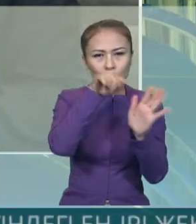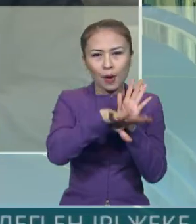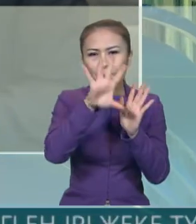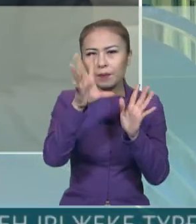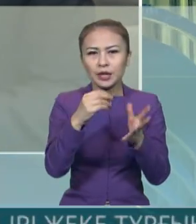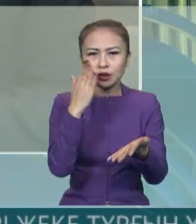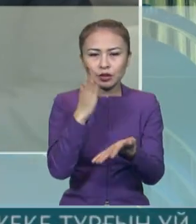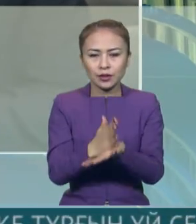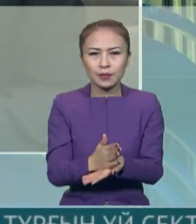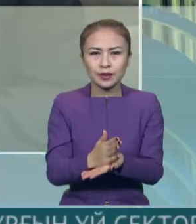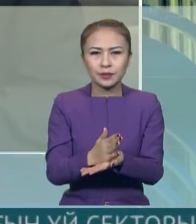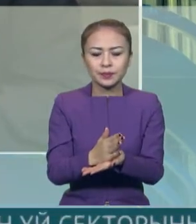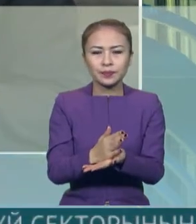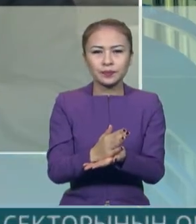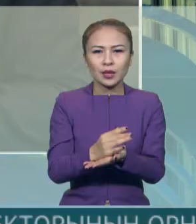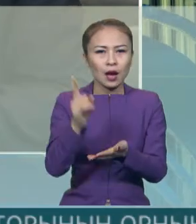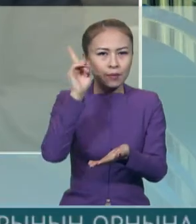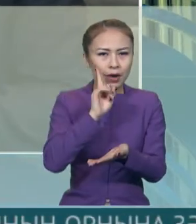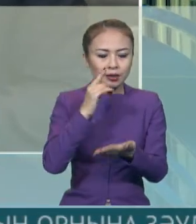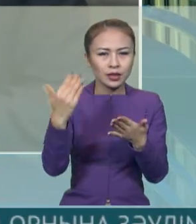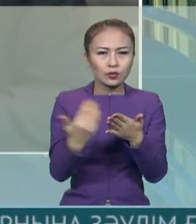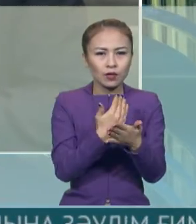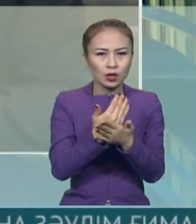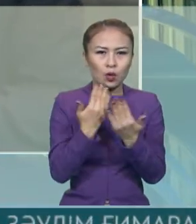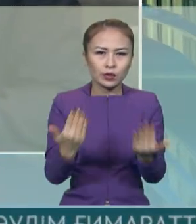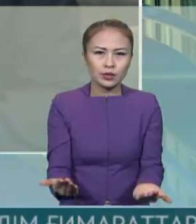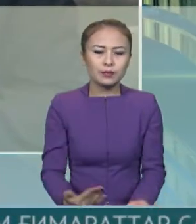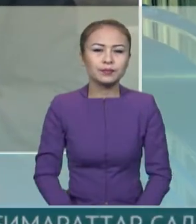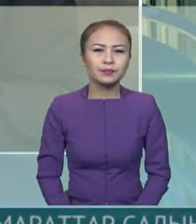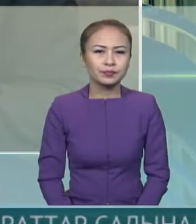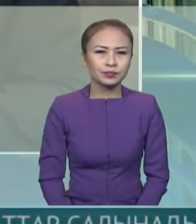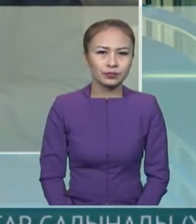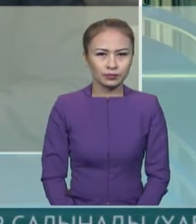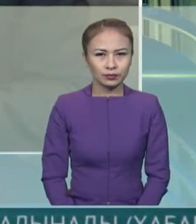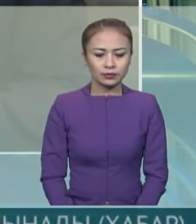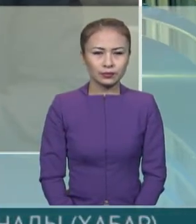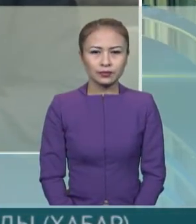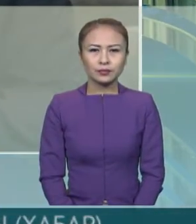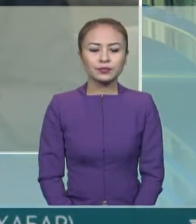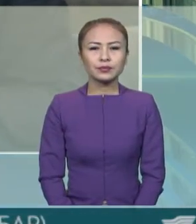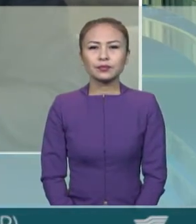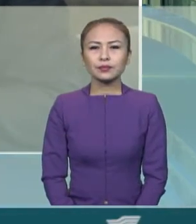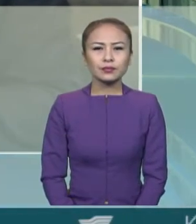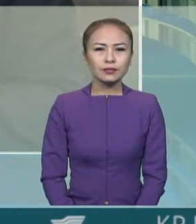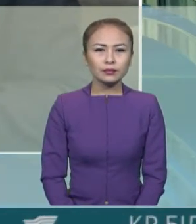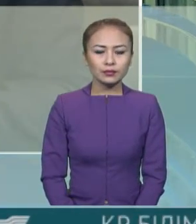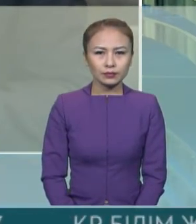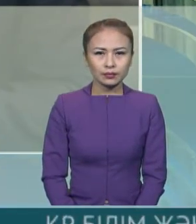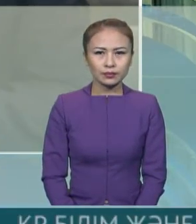жағдай жасалады деп түйіндеді ол. Әзірге бар ақпарат осы, толығырақ кешкі жаңалықтарда баяндайтын